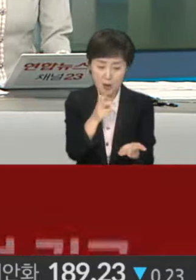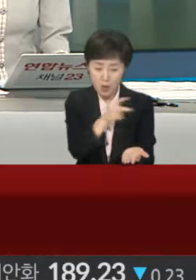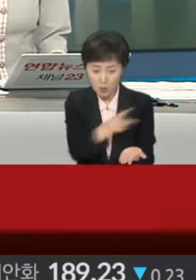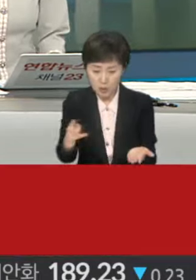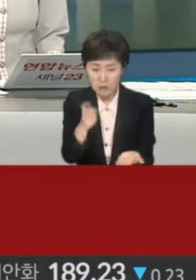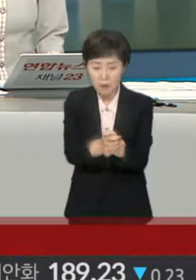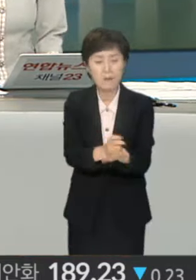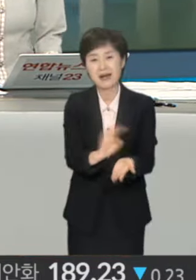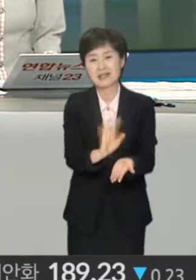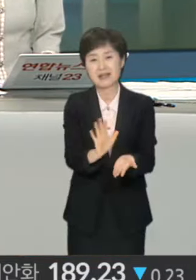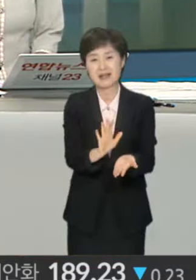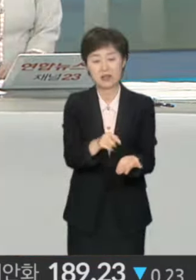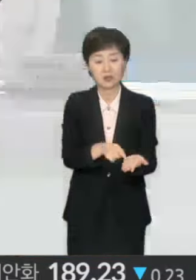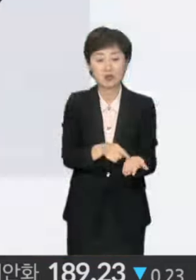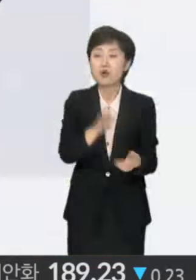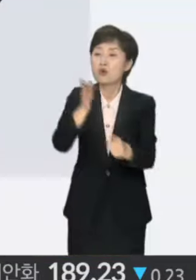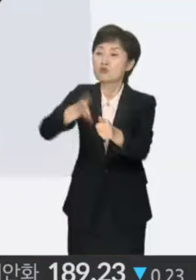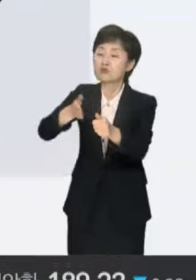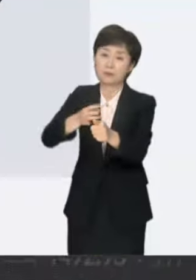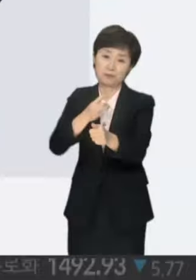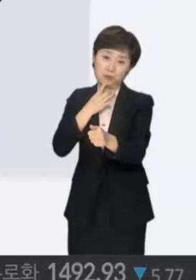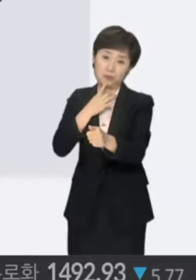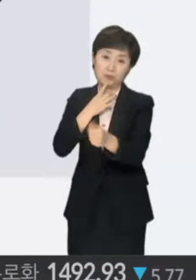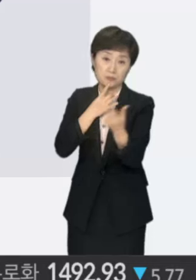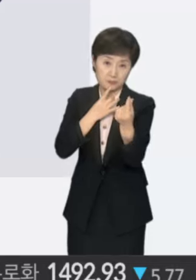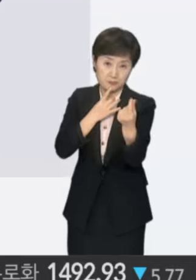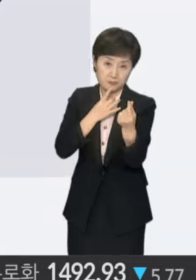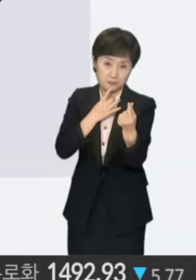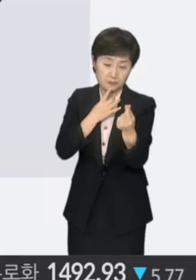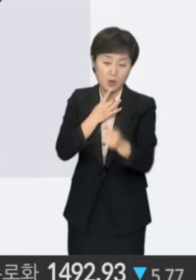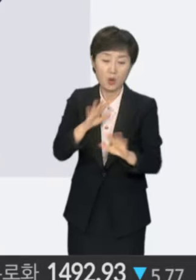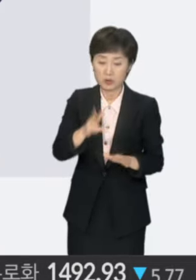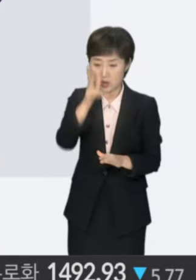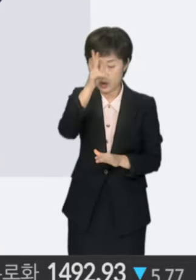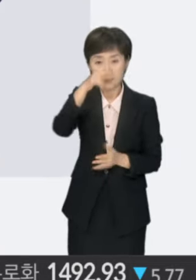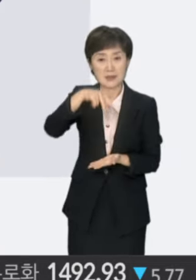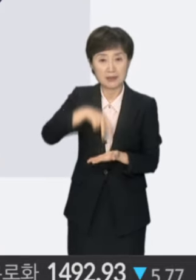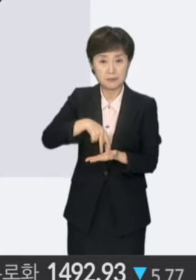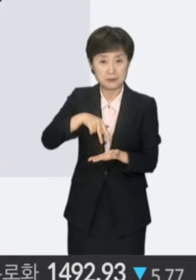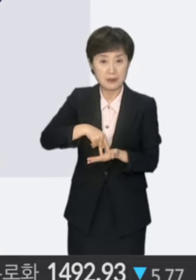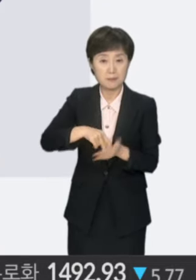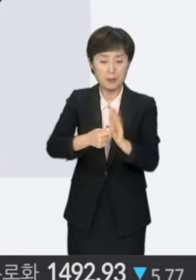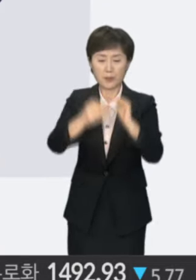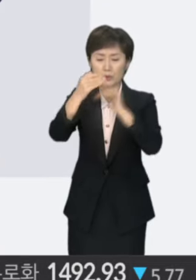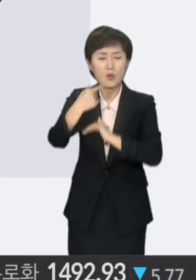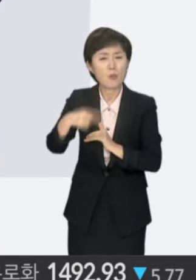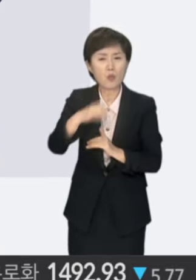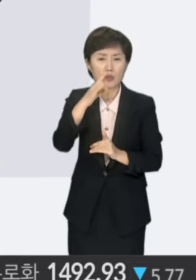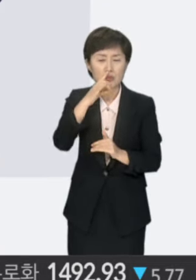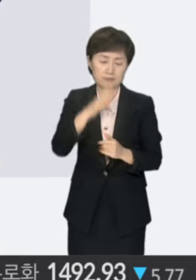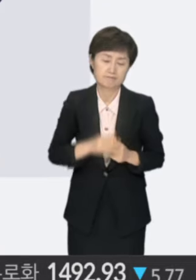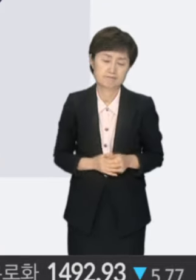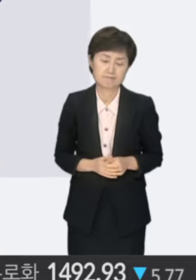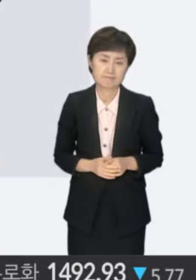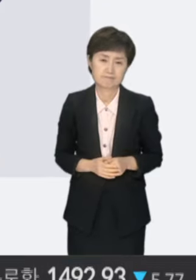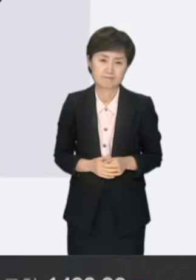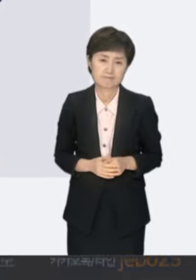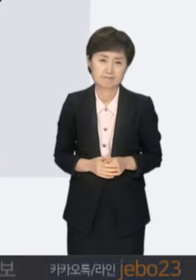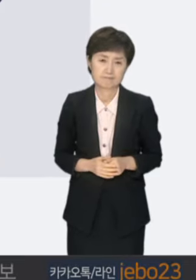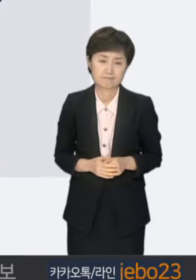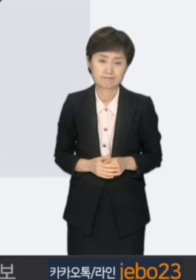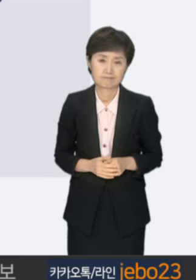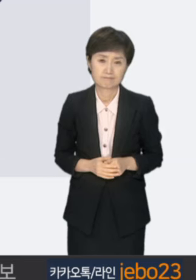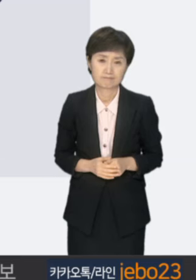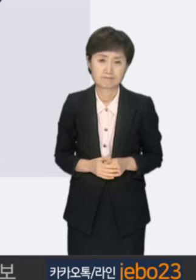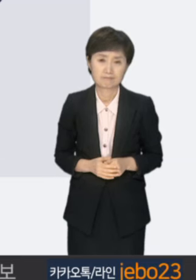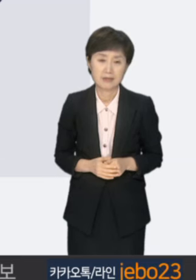결과에 귀속되진 않는 걸로 알고 있는데 오늘 경찰의 발표는 어느 정도로 반영이 될 거라고 보시는지요? 사실상 이제껏